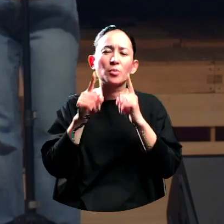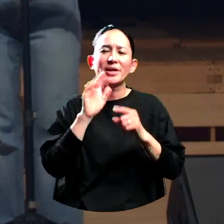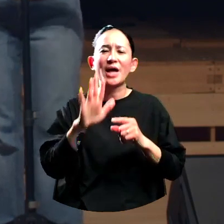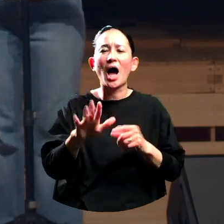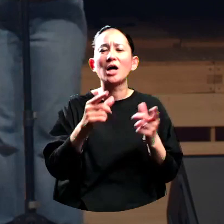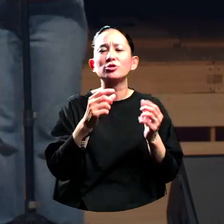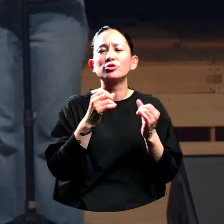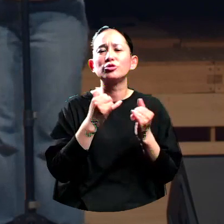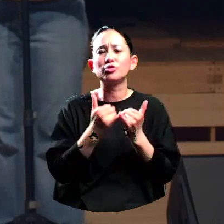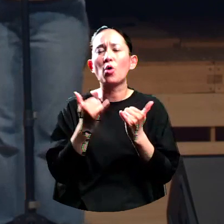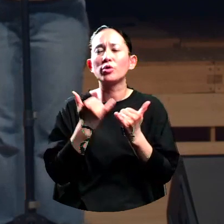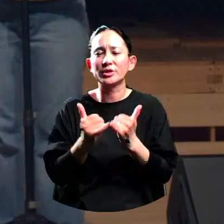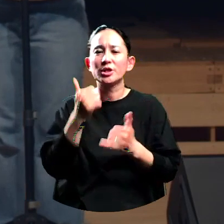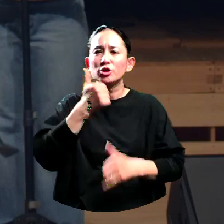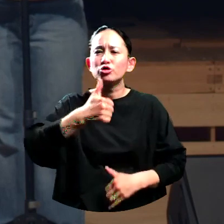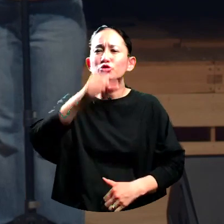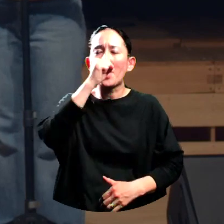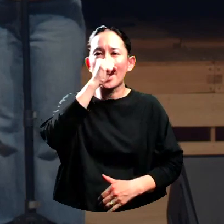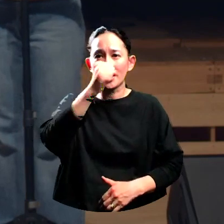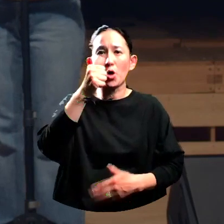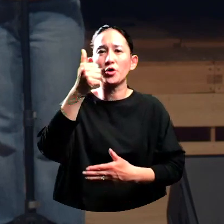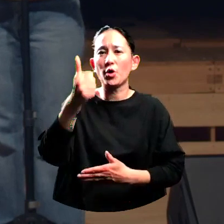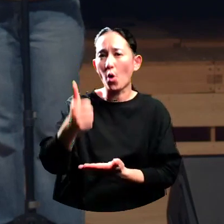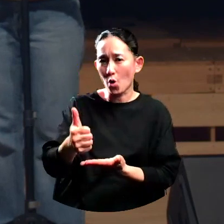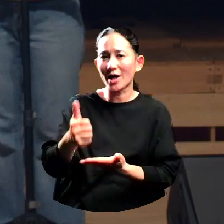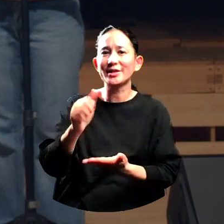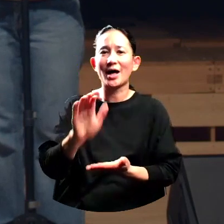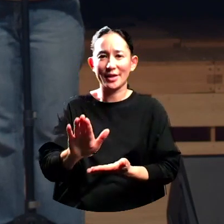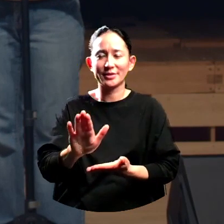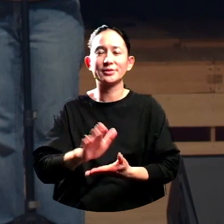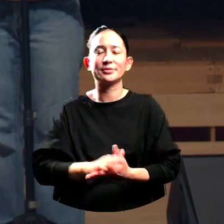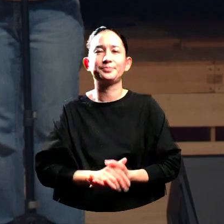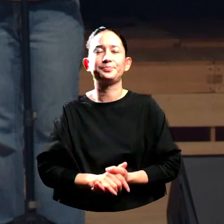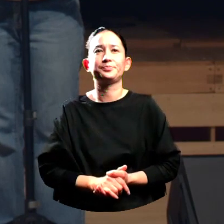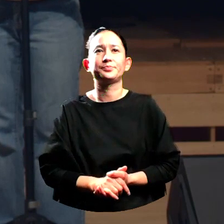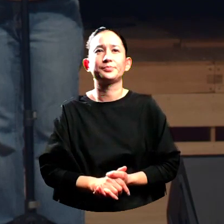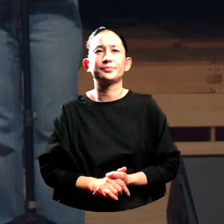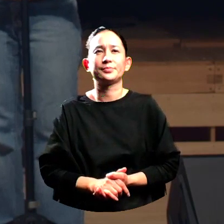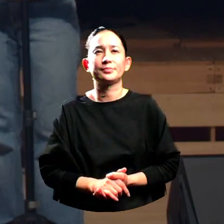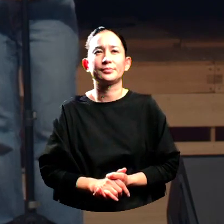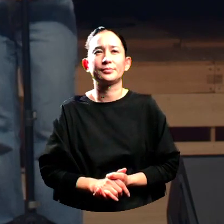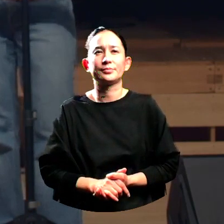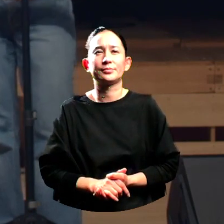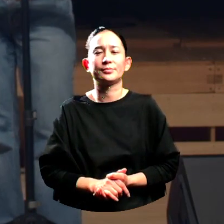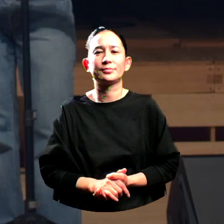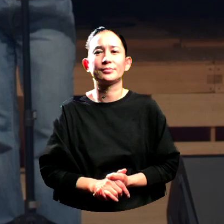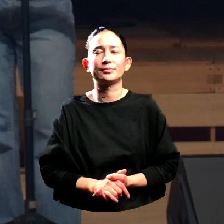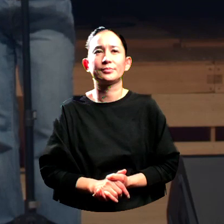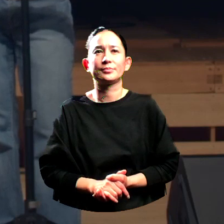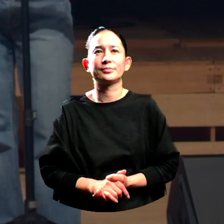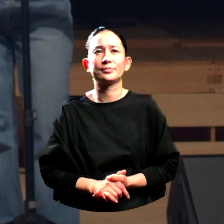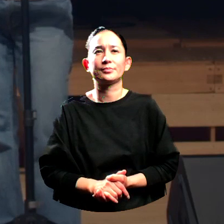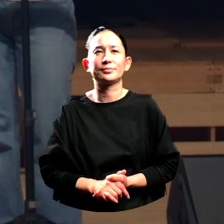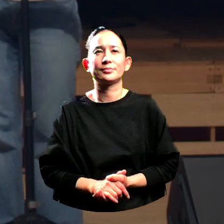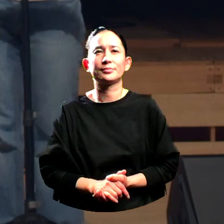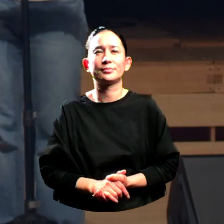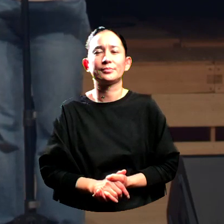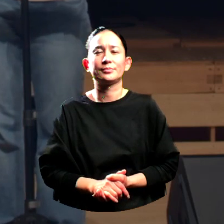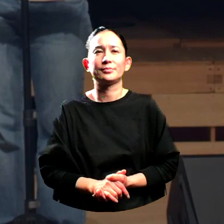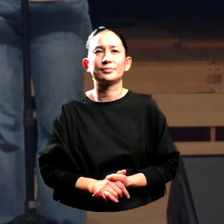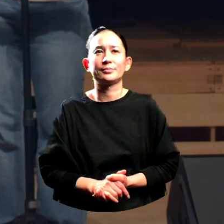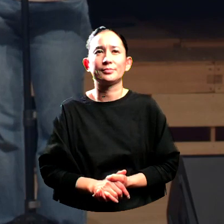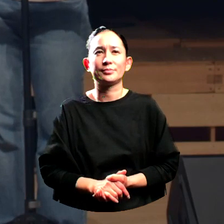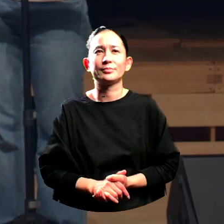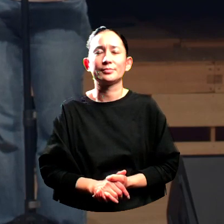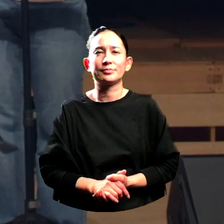です。 So let our hearts be filled with thanksgiving, for today our Lord Jesus Christ is risen, and he has freed us